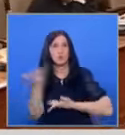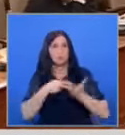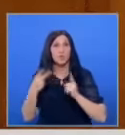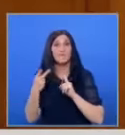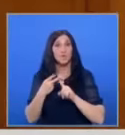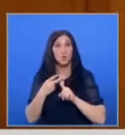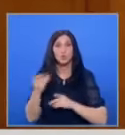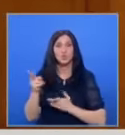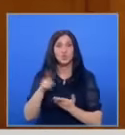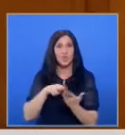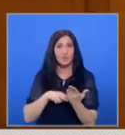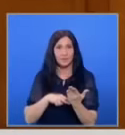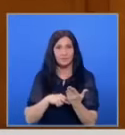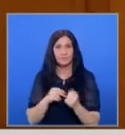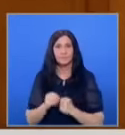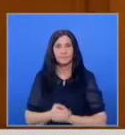второ четене.